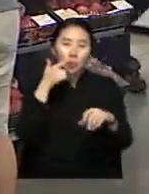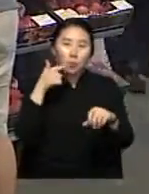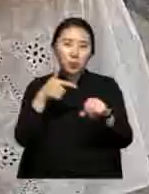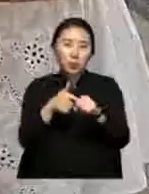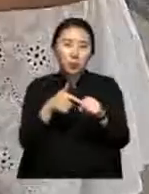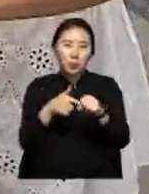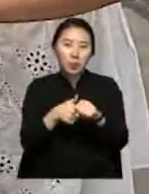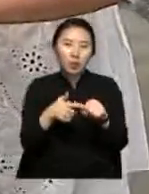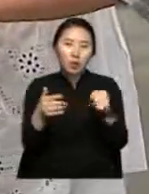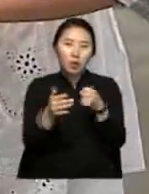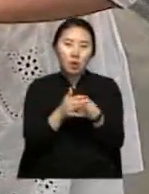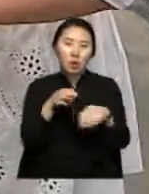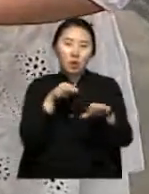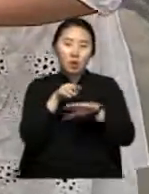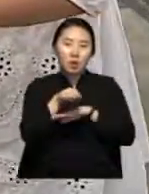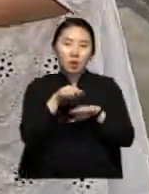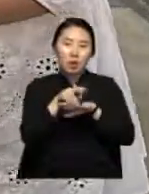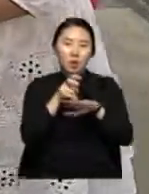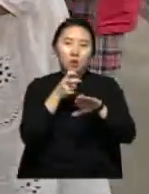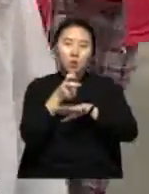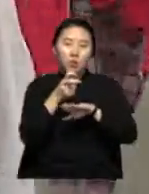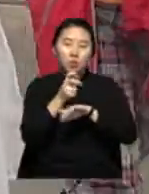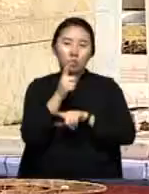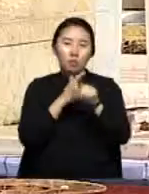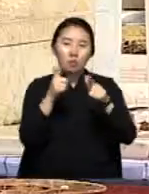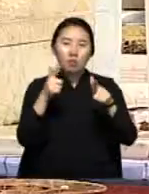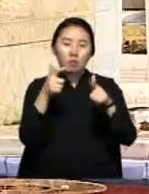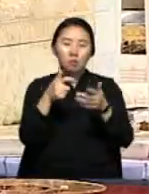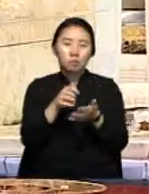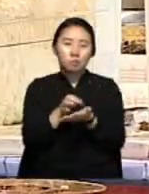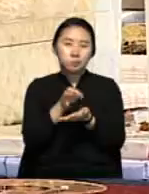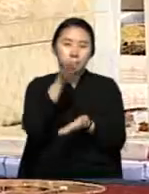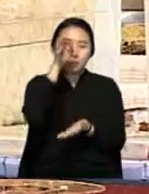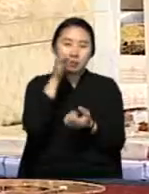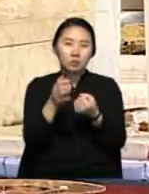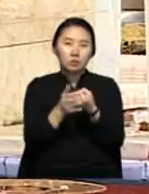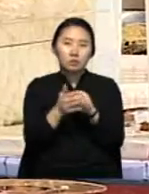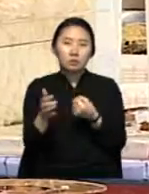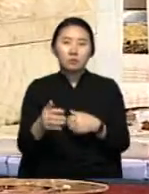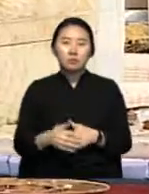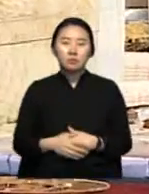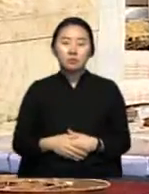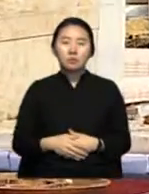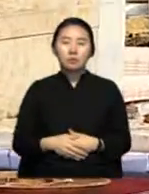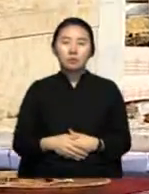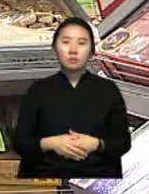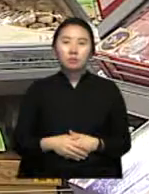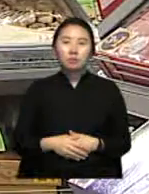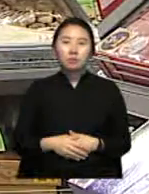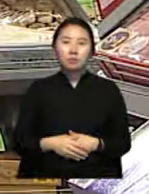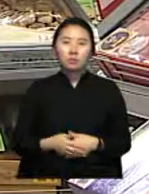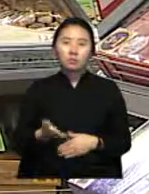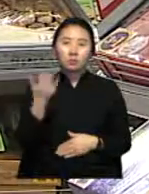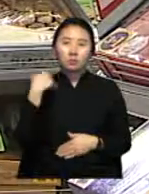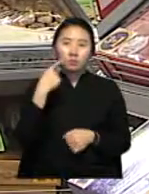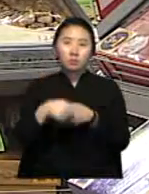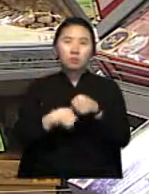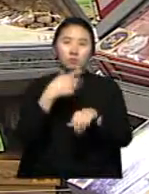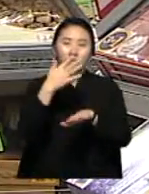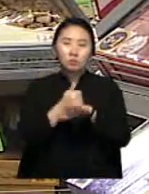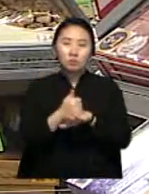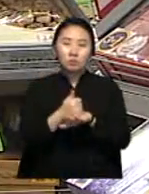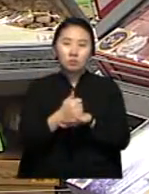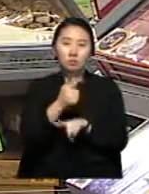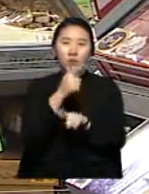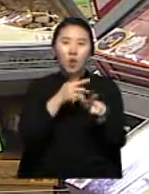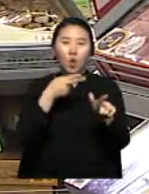상승으로 인한 교통과 공업 제품 등도 줄줄이 인상된 것이 주요 요인입니다. 특히 지난해 말과 올해 연초 사이